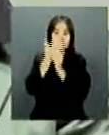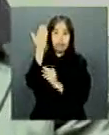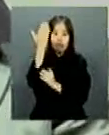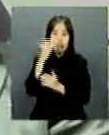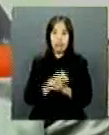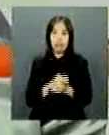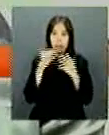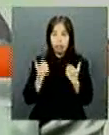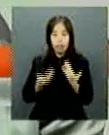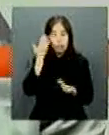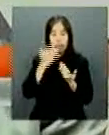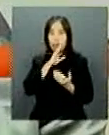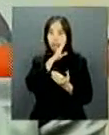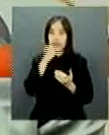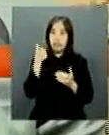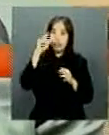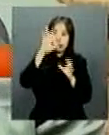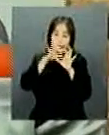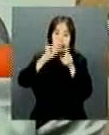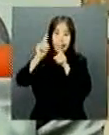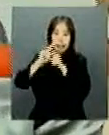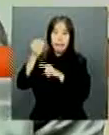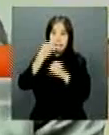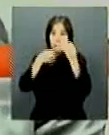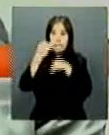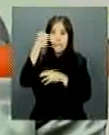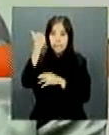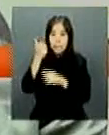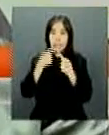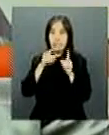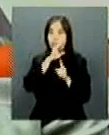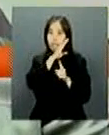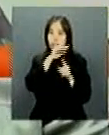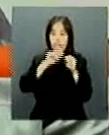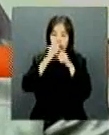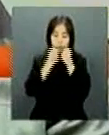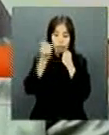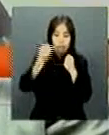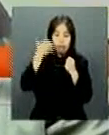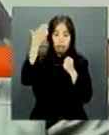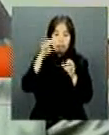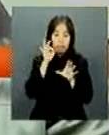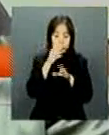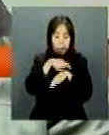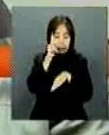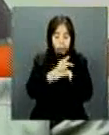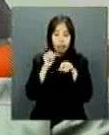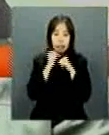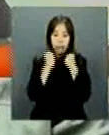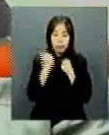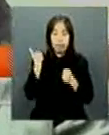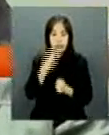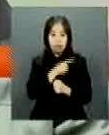ท่าไหร่ถ้าเป็นของสถาบันการเงินก็แจ้งมาข้อขัดข้องสมาคมโดยท่านประธานสมาคมก็ยินดีที่จะหารือ